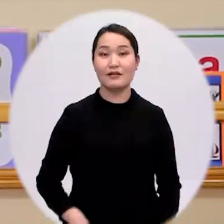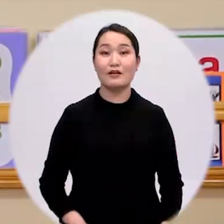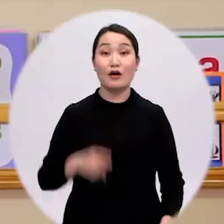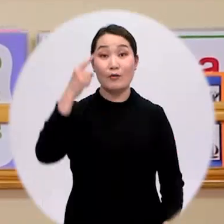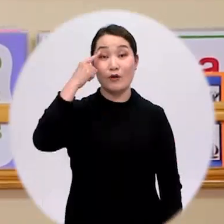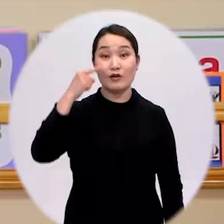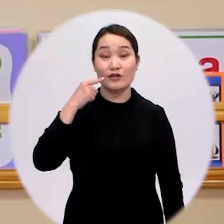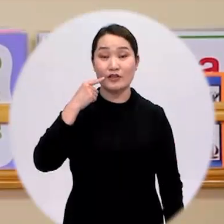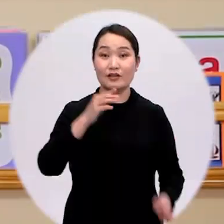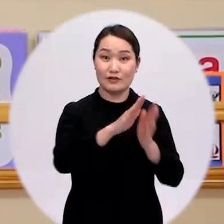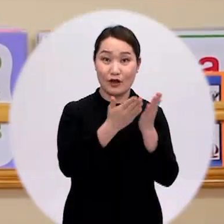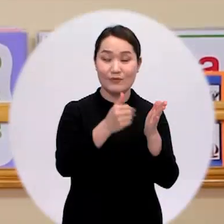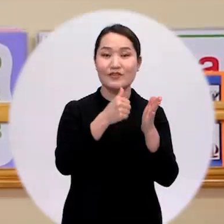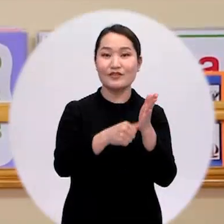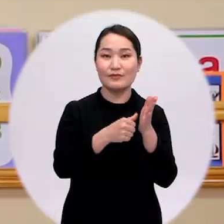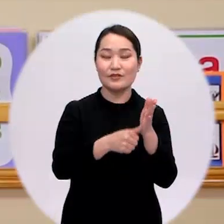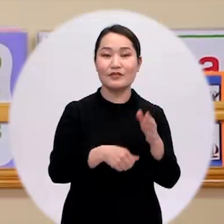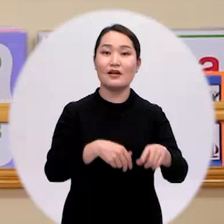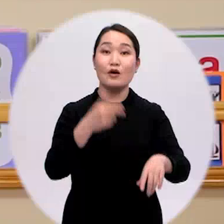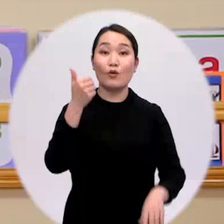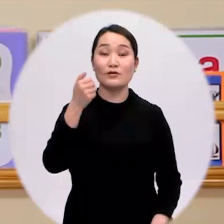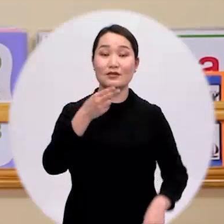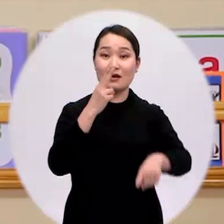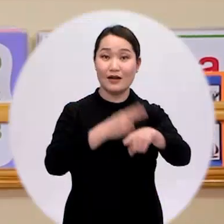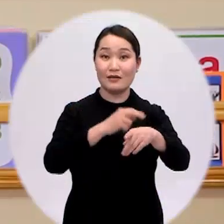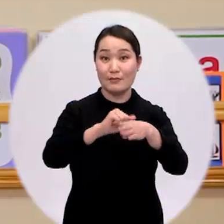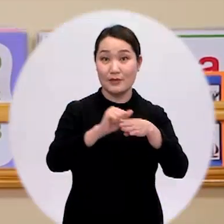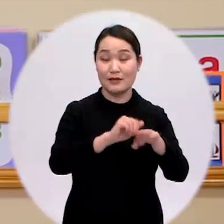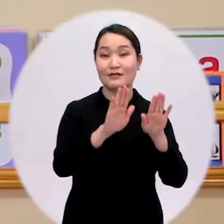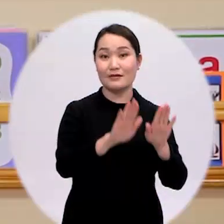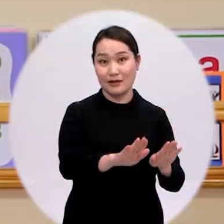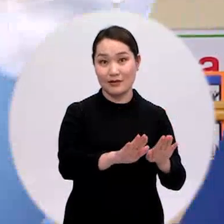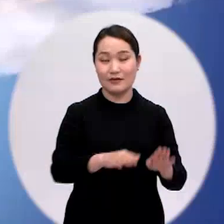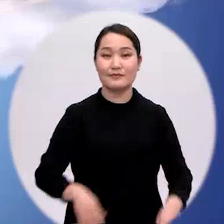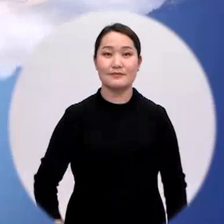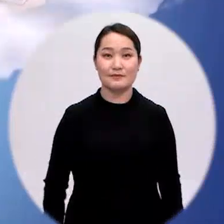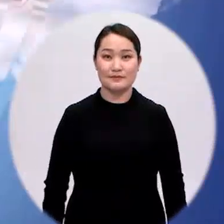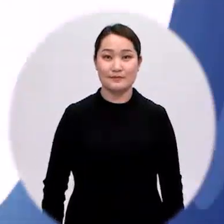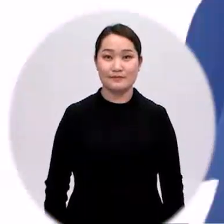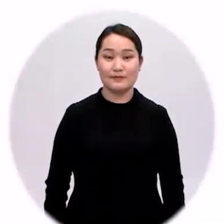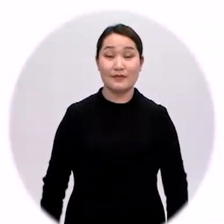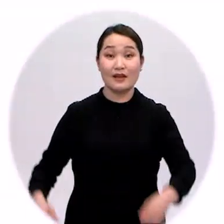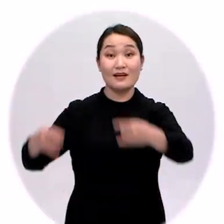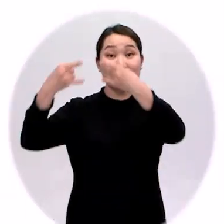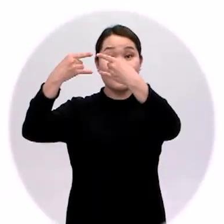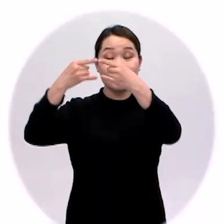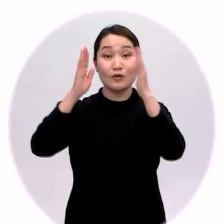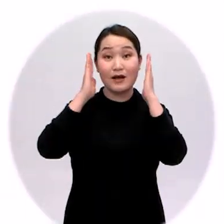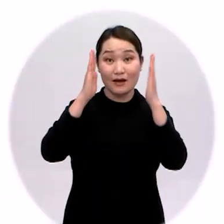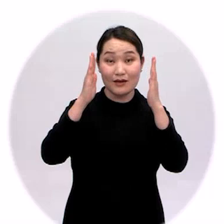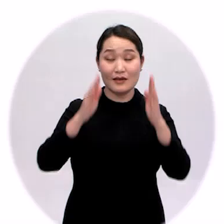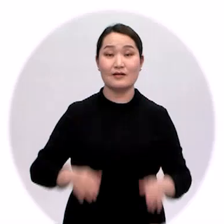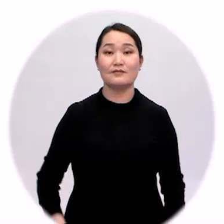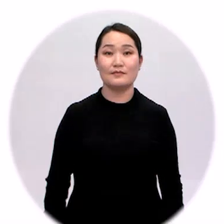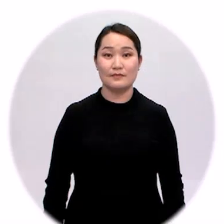Монгол хэлний сурагчгээ, хичээлийн тэмдэгтрээ үзэг харандаага бэлтгэсэн байх ёстой. Дэлгэцэнд анхаарлаа